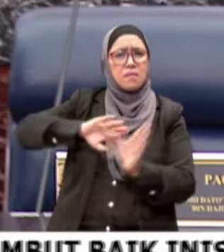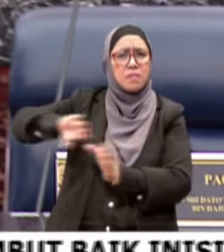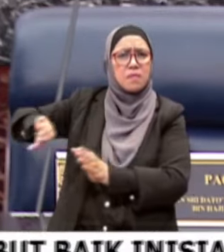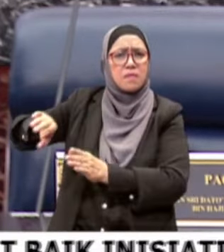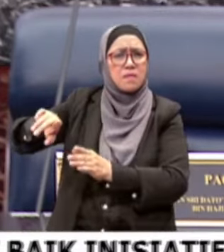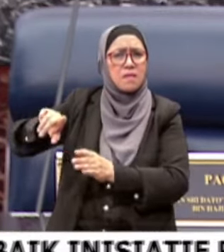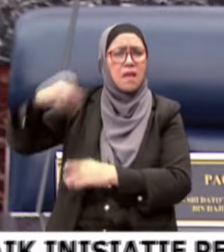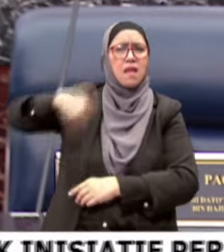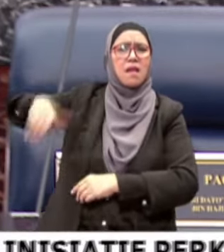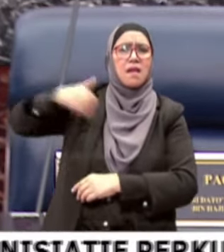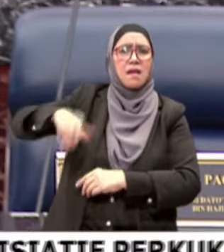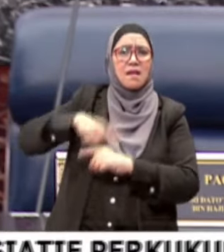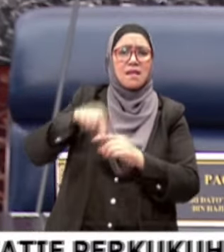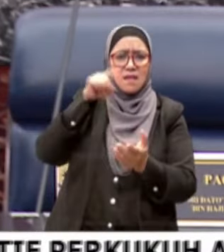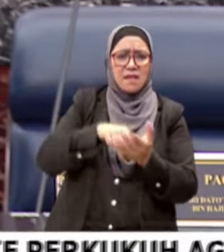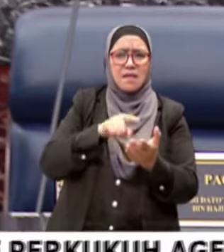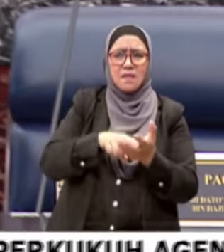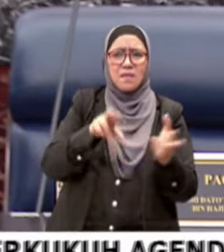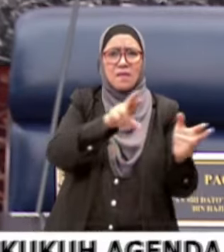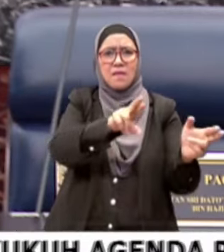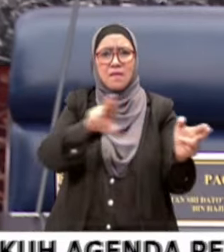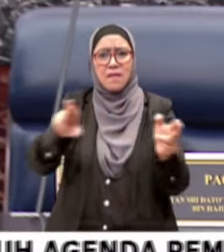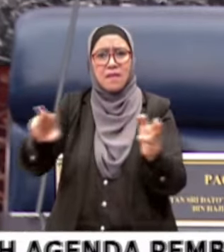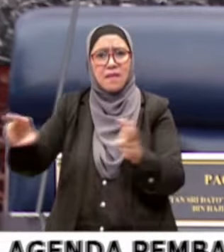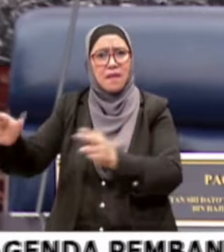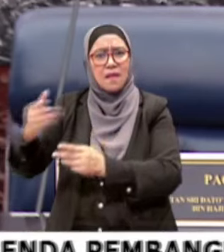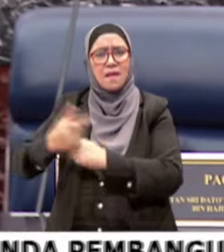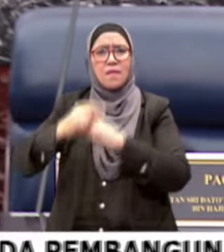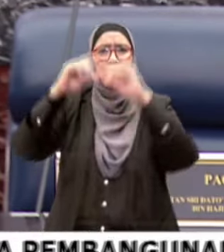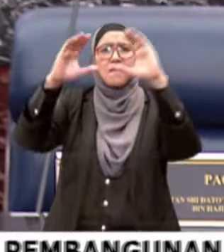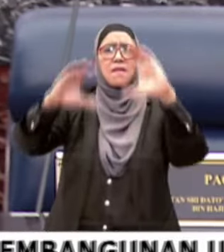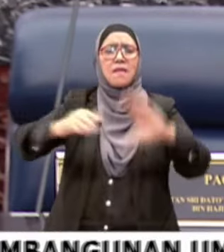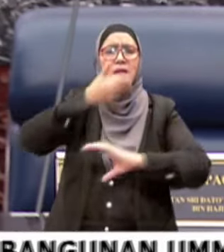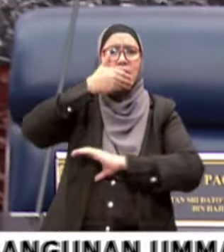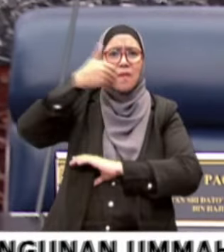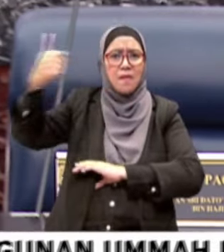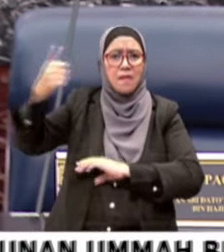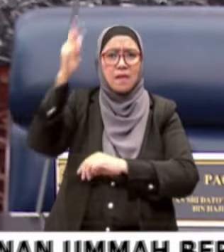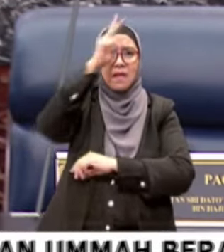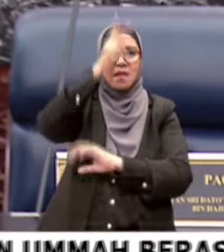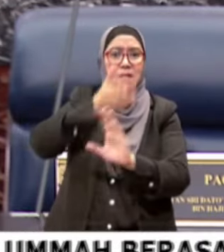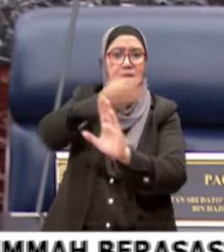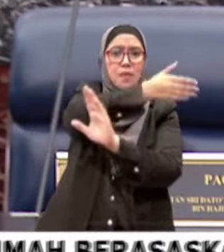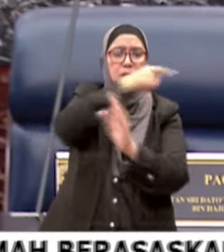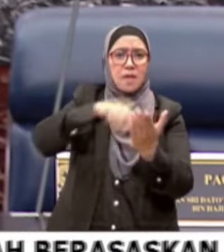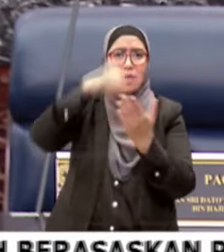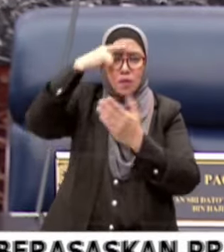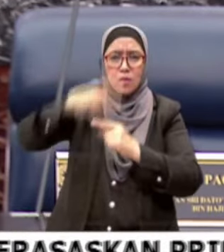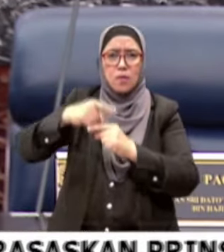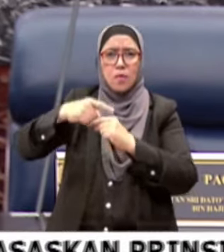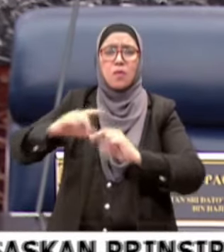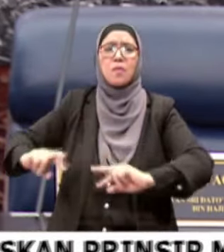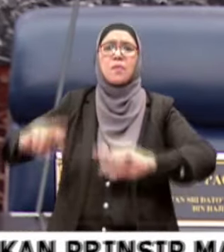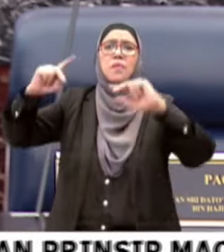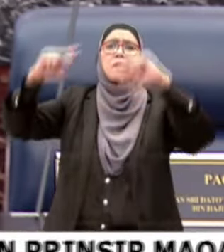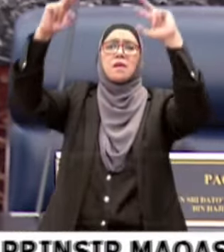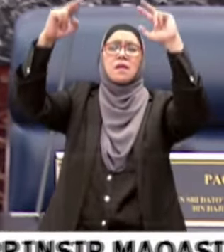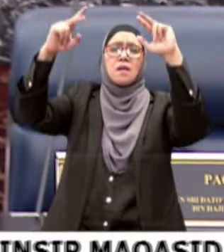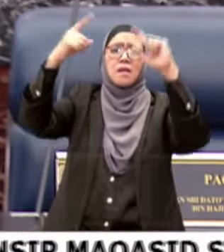dirancang yang baik oleh kerajaan sebelum ini yang boleh mempertingkatkan ke pertumbuhan ekonomi itu